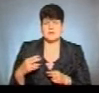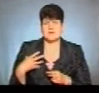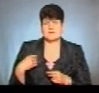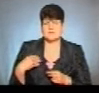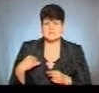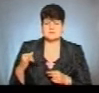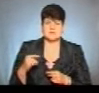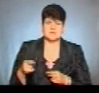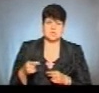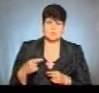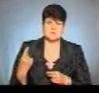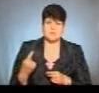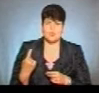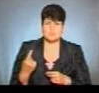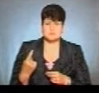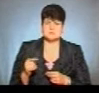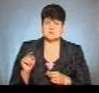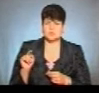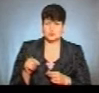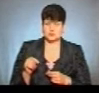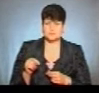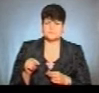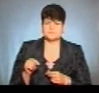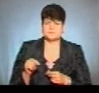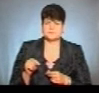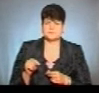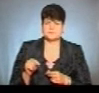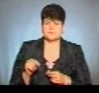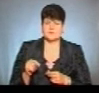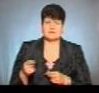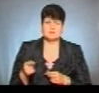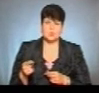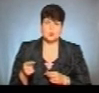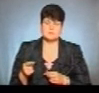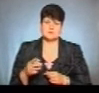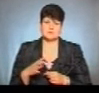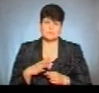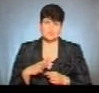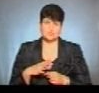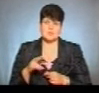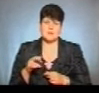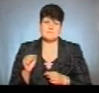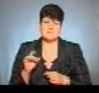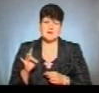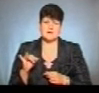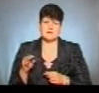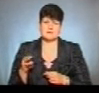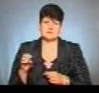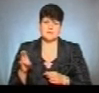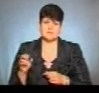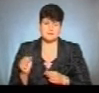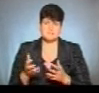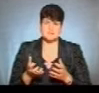Львівській і Тернопільській області, тут в Тернопільській було паритетна підтримка, а